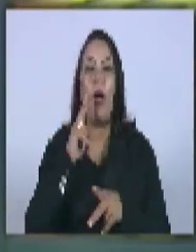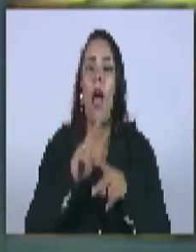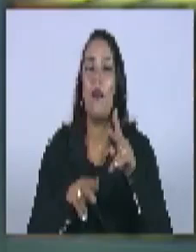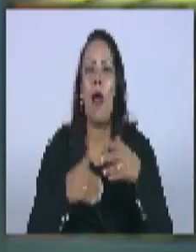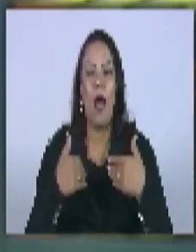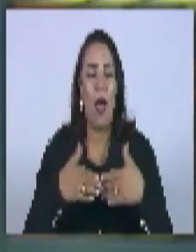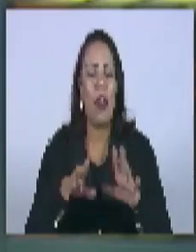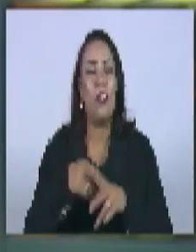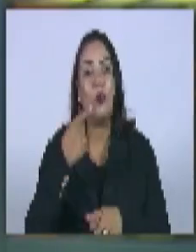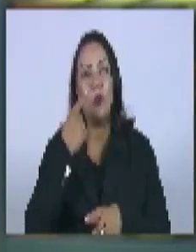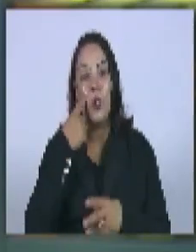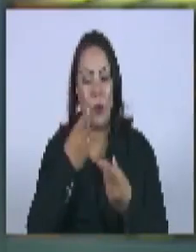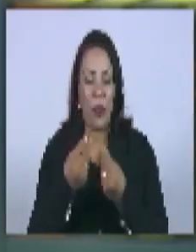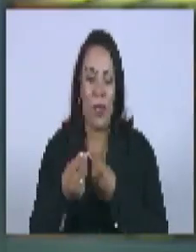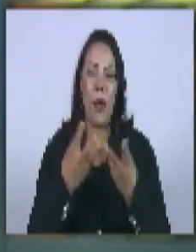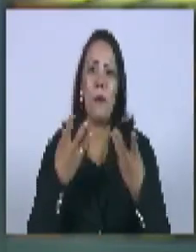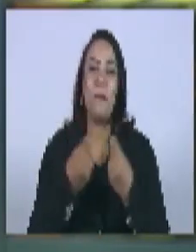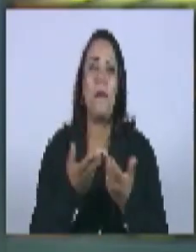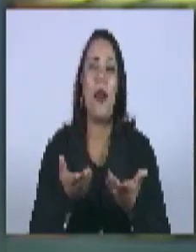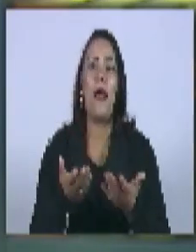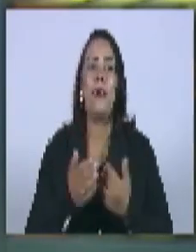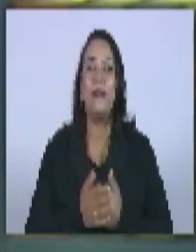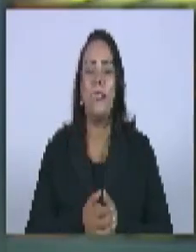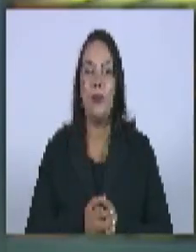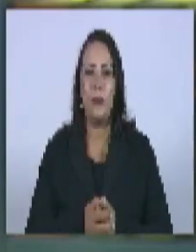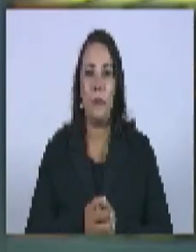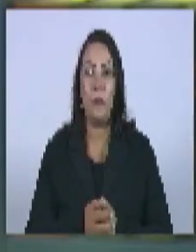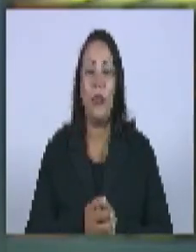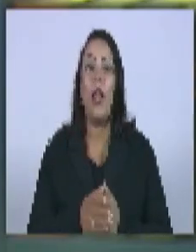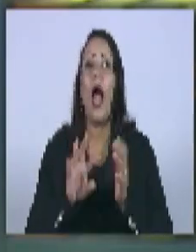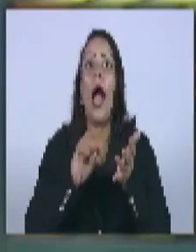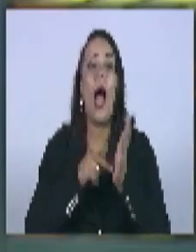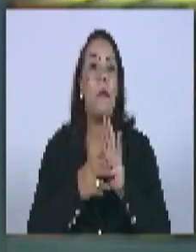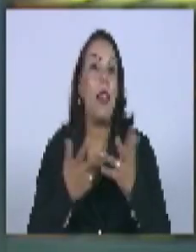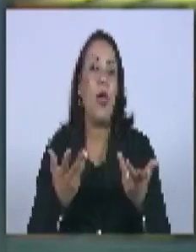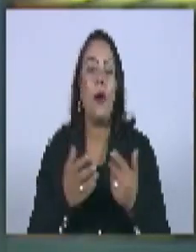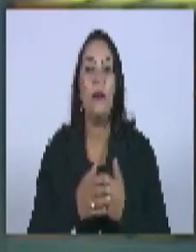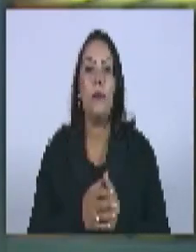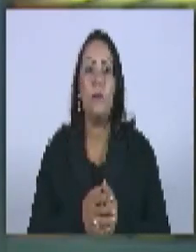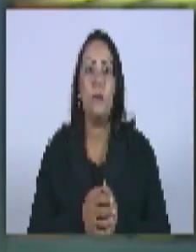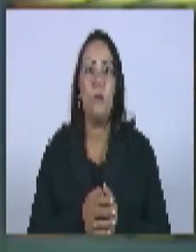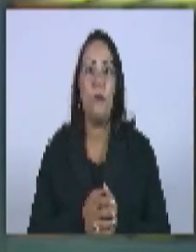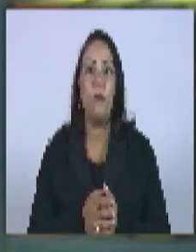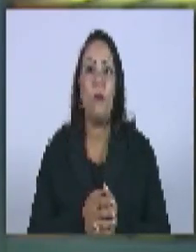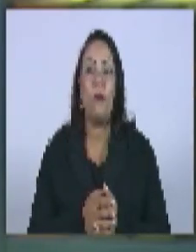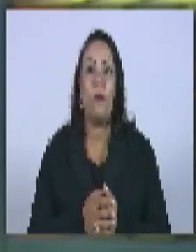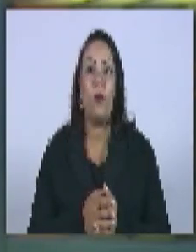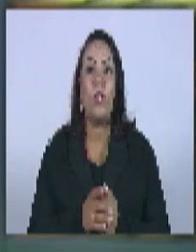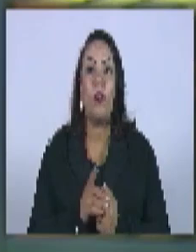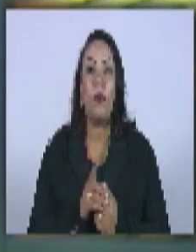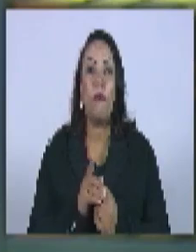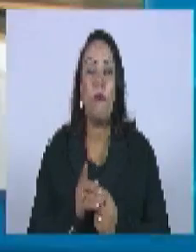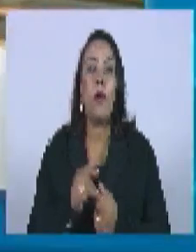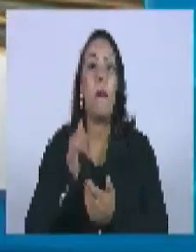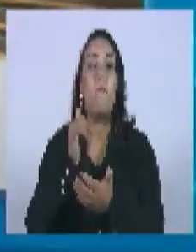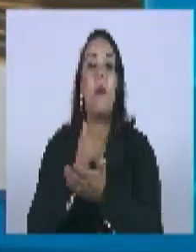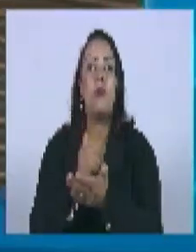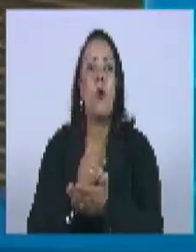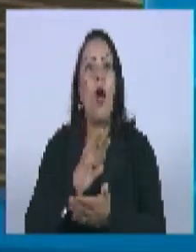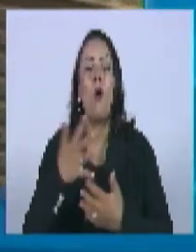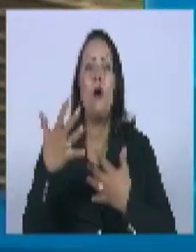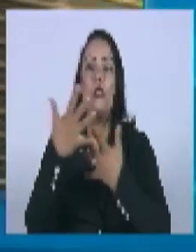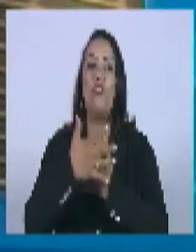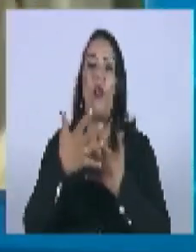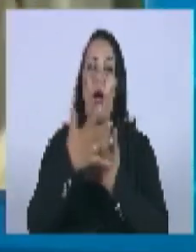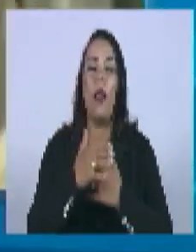حال دعونا نناقش ما حدث ما حدث ان الهيئات او